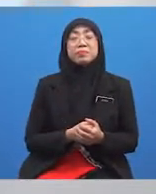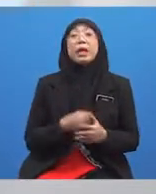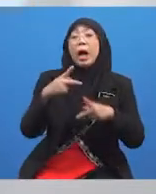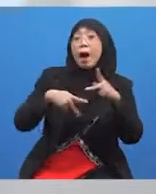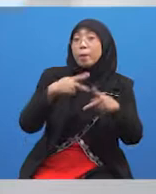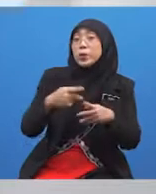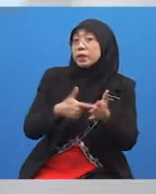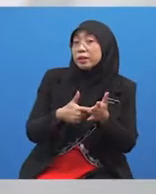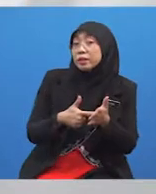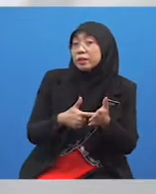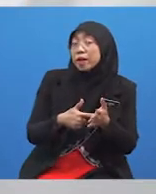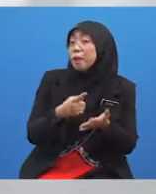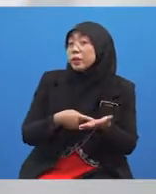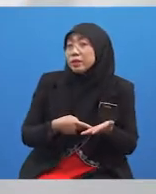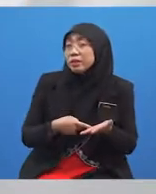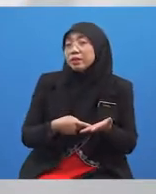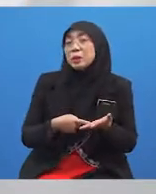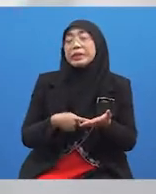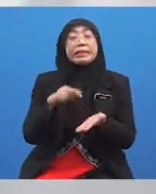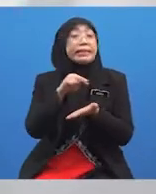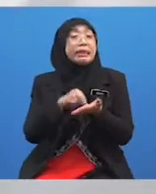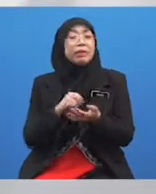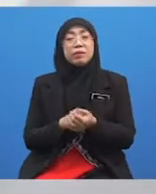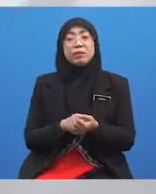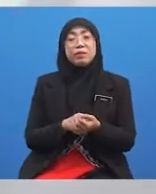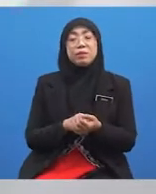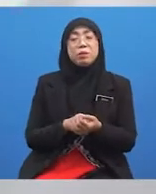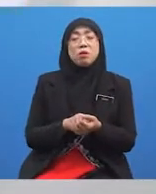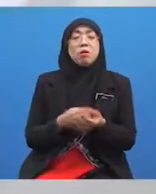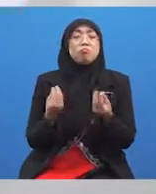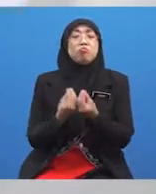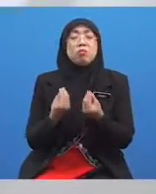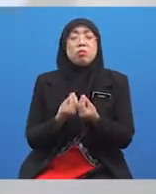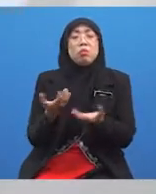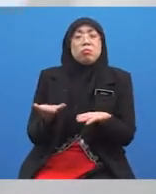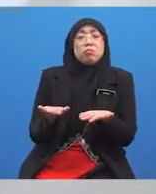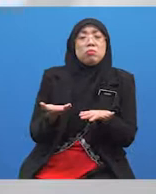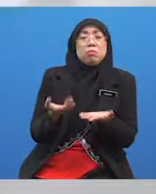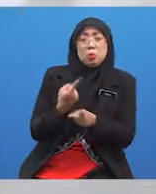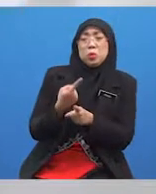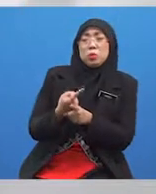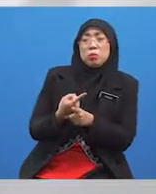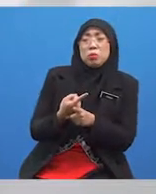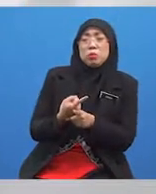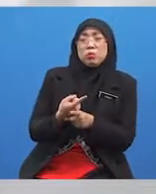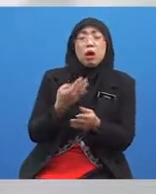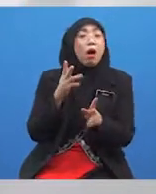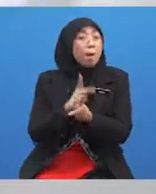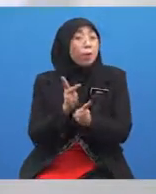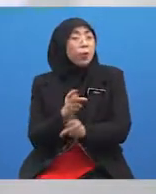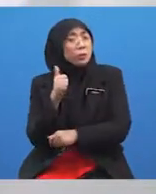yang ketiga, menilai alternatif. Pengguna telah mendapat maklumat yang lengkap dan jelas tentang produk yang